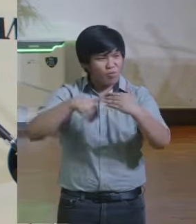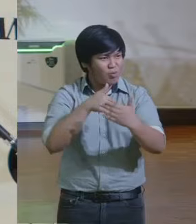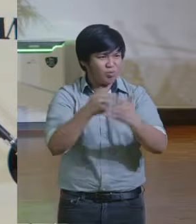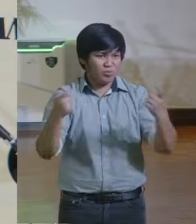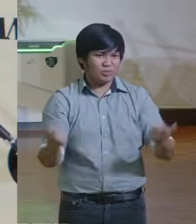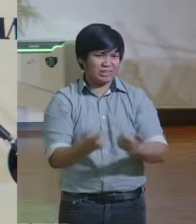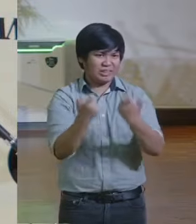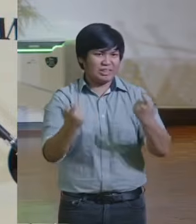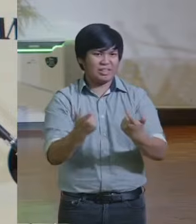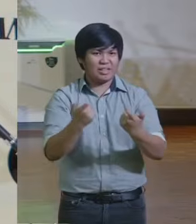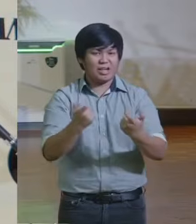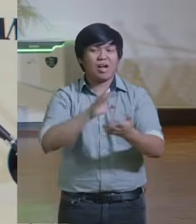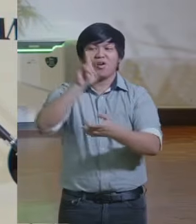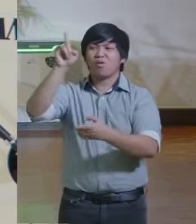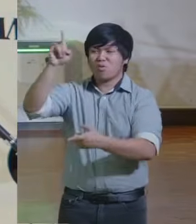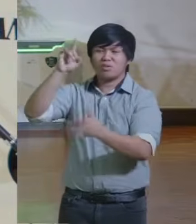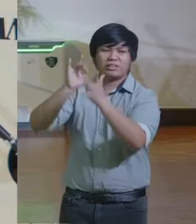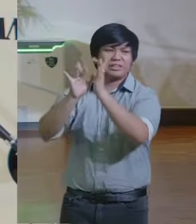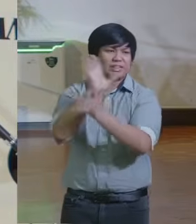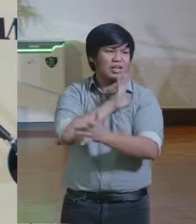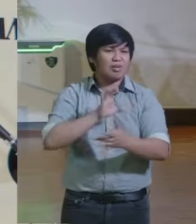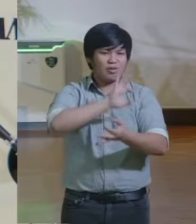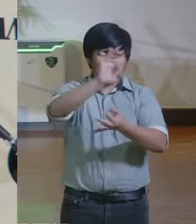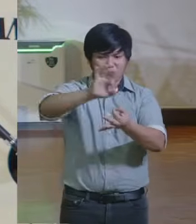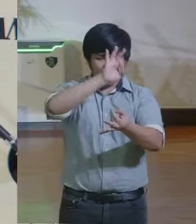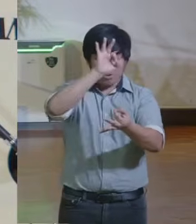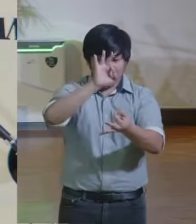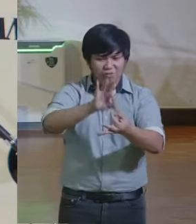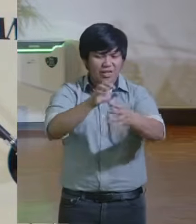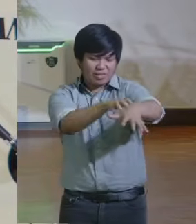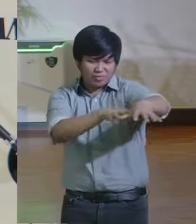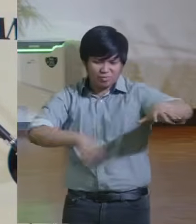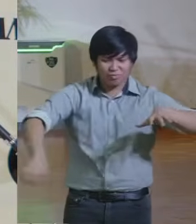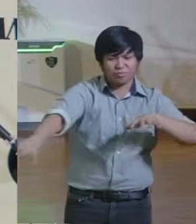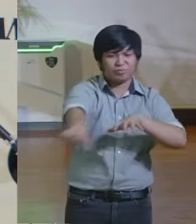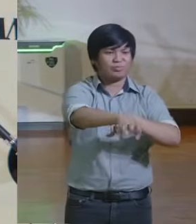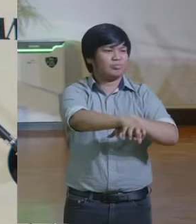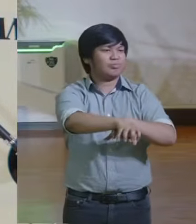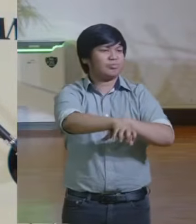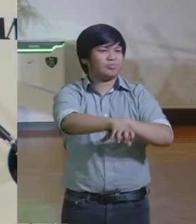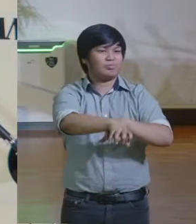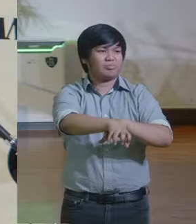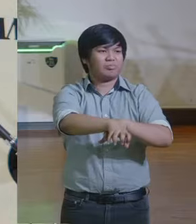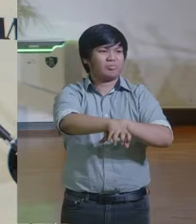our perfect, sinless substitute.